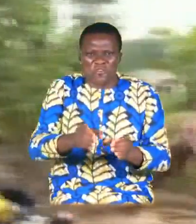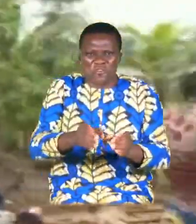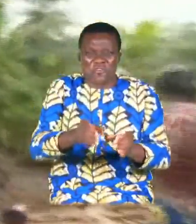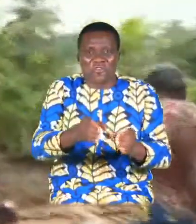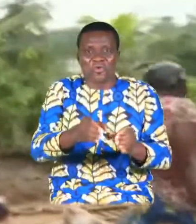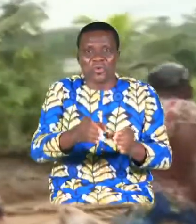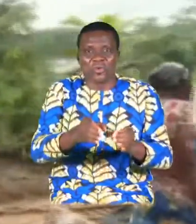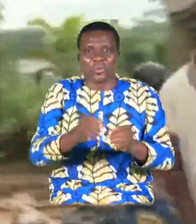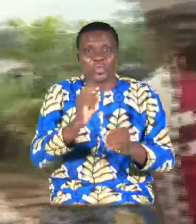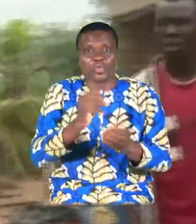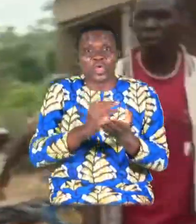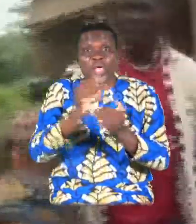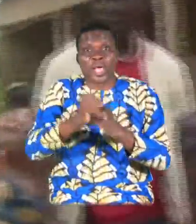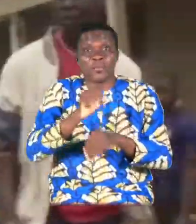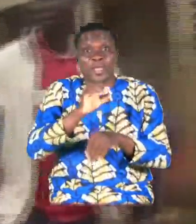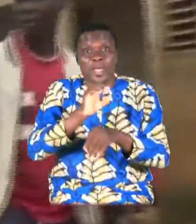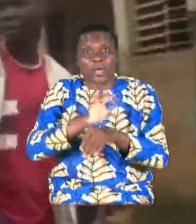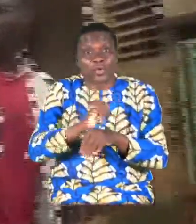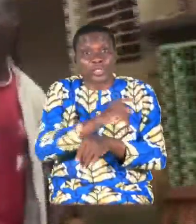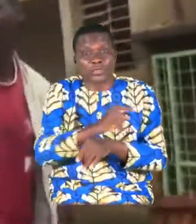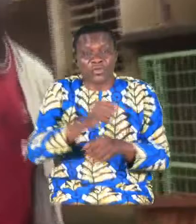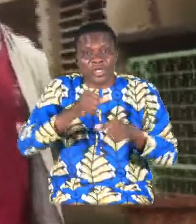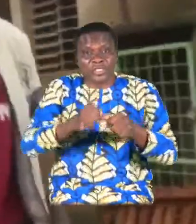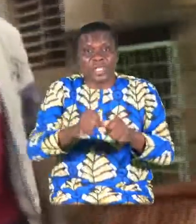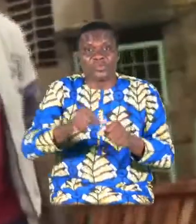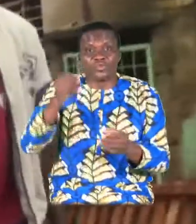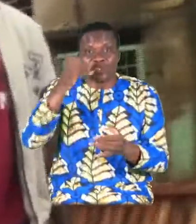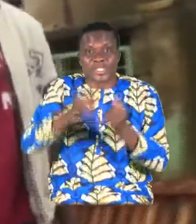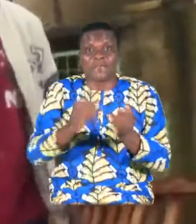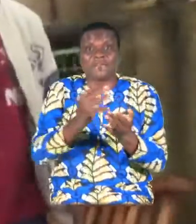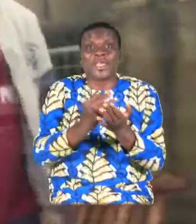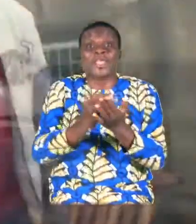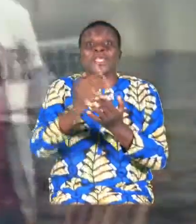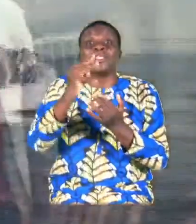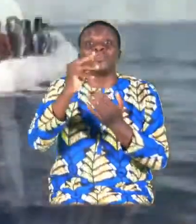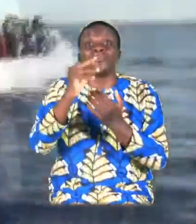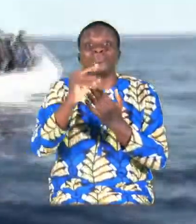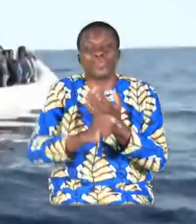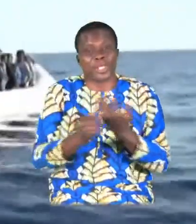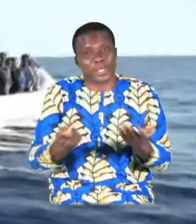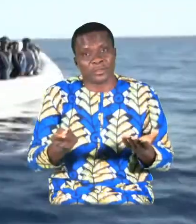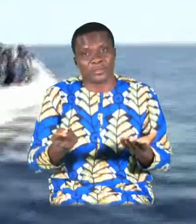à Abidjan et dure habituellement jusqu'à fin juillet.